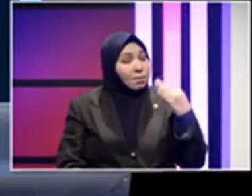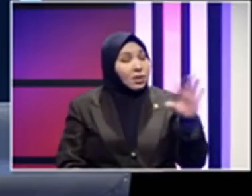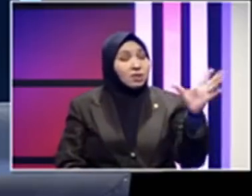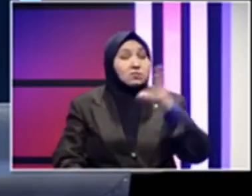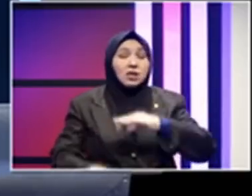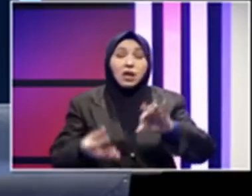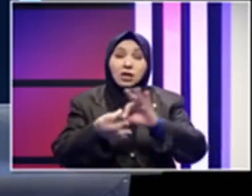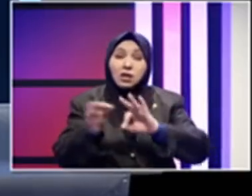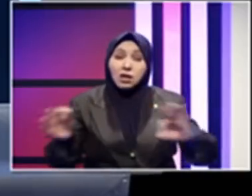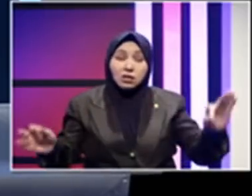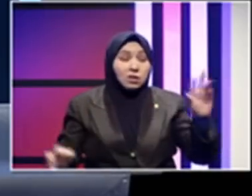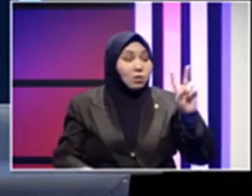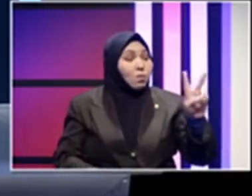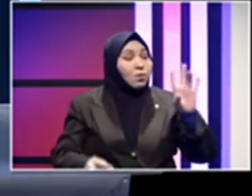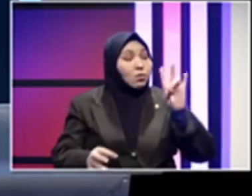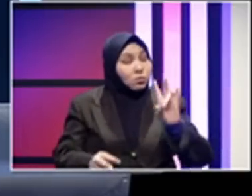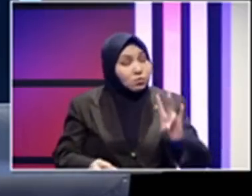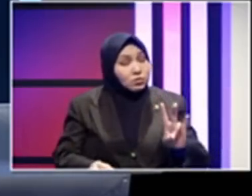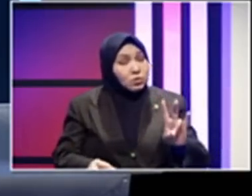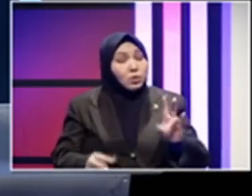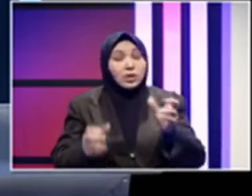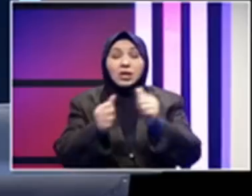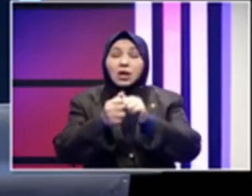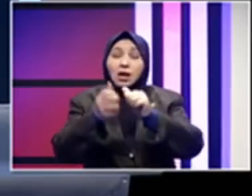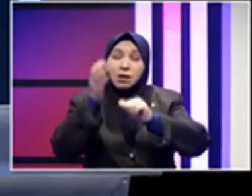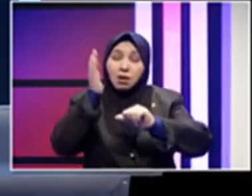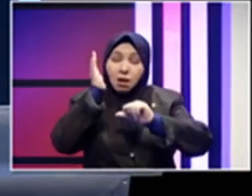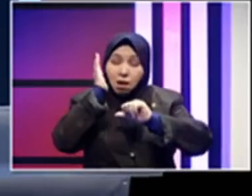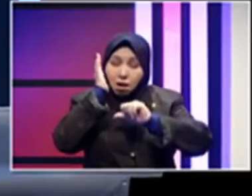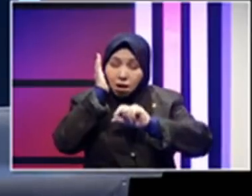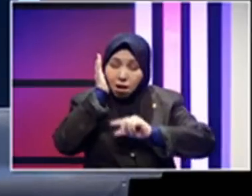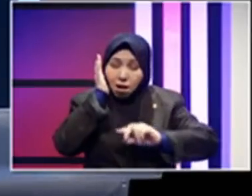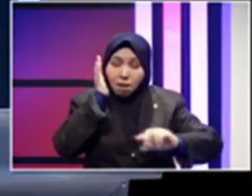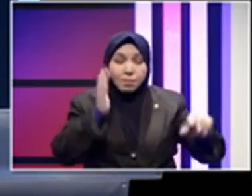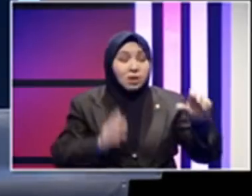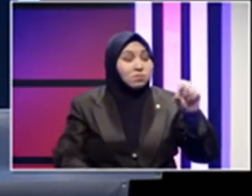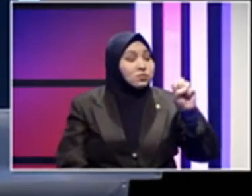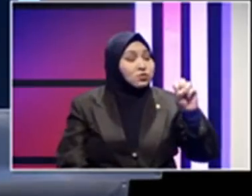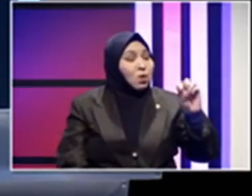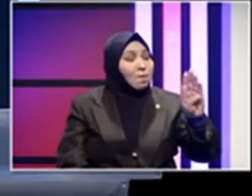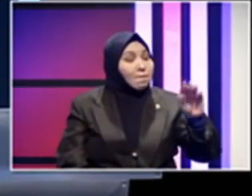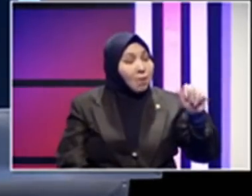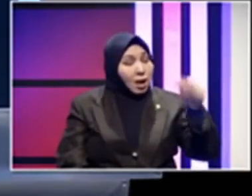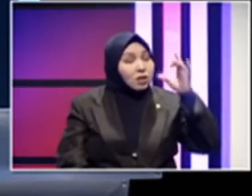yang ke-27 dengan bacaan murattal sabah insya-Allah ya.